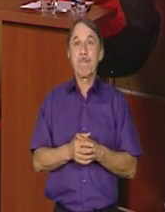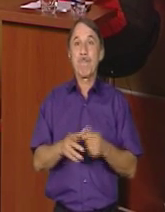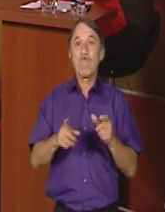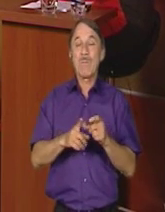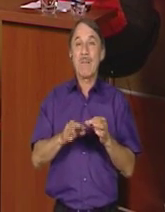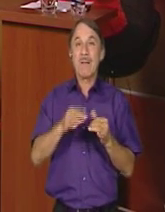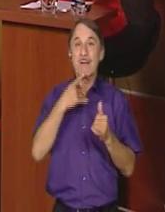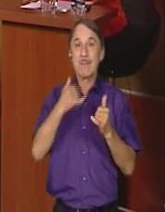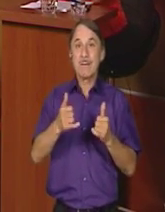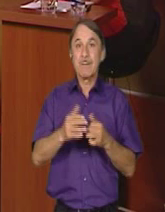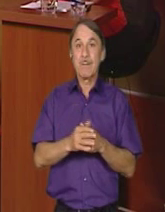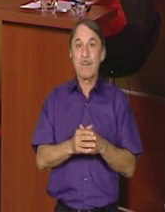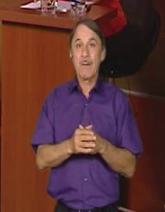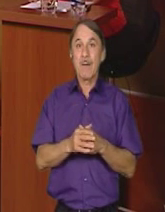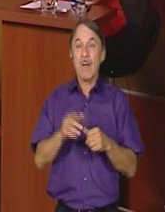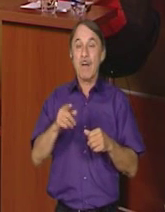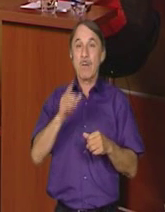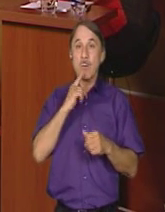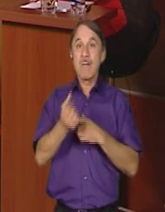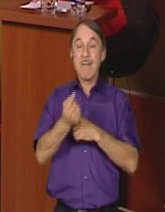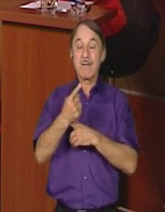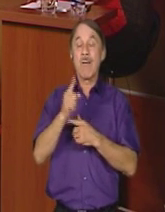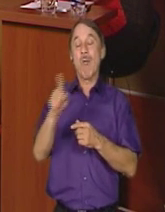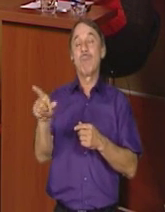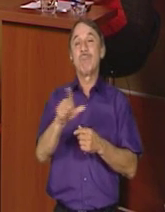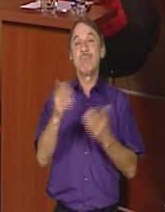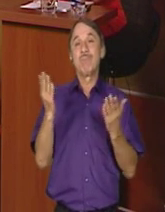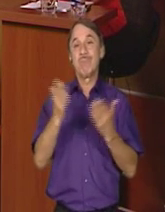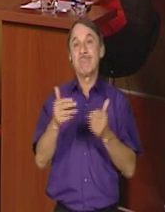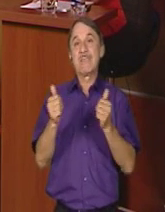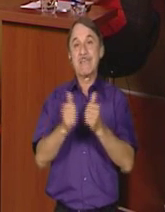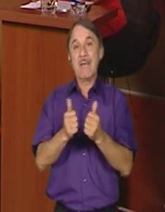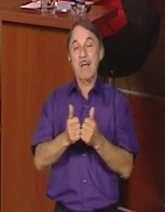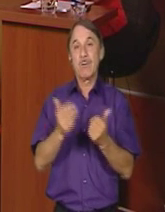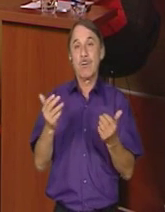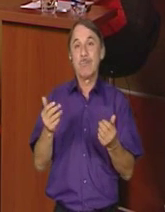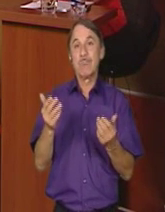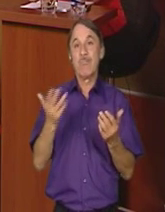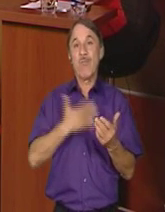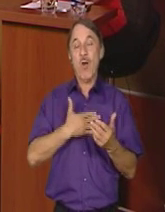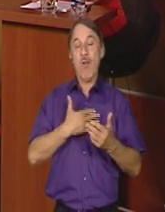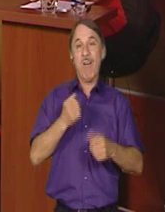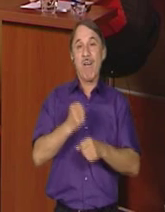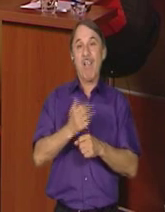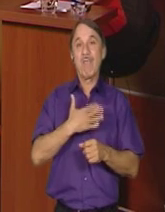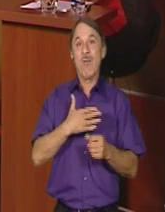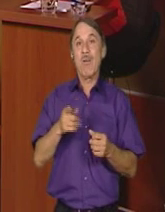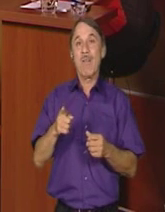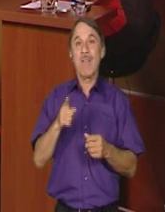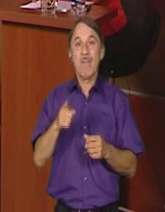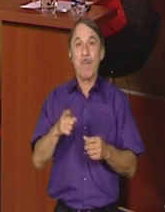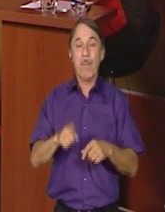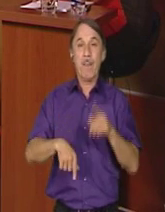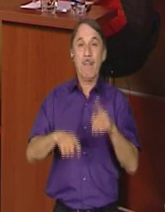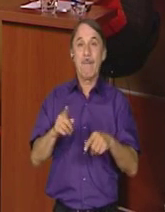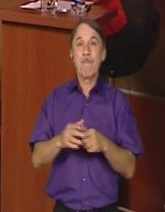84. godine na svetskom prvenstvu stonotenisu u Moskvi je promovisano pred 10.000 ljudi. U sportskoj hali pred